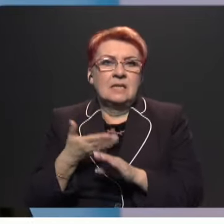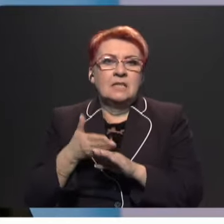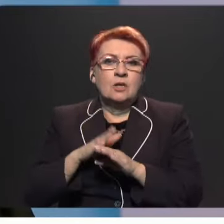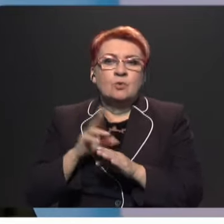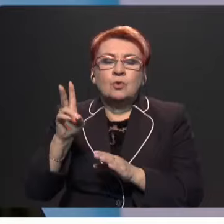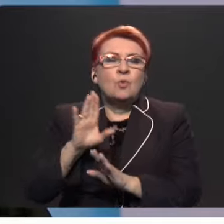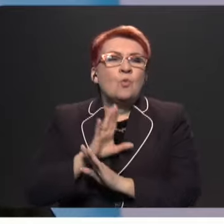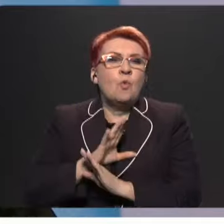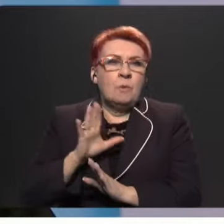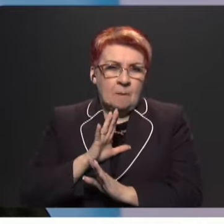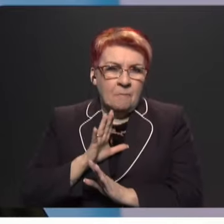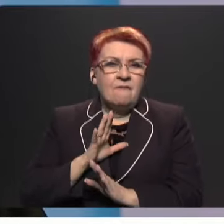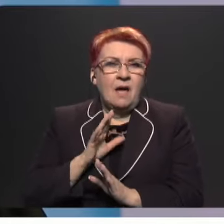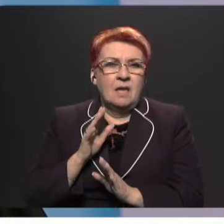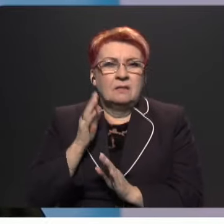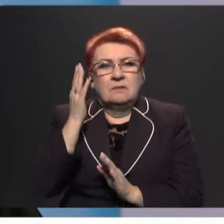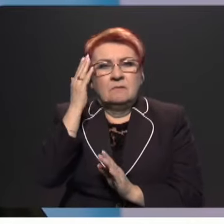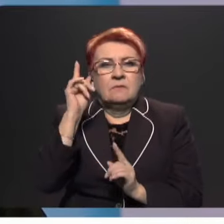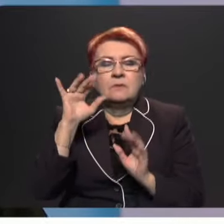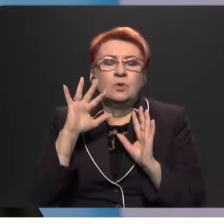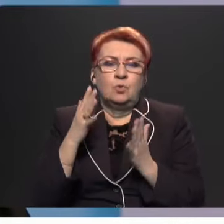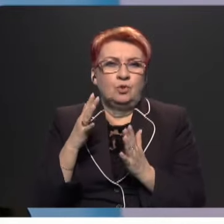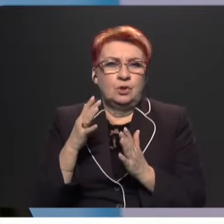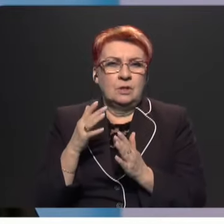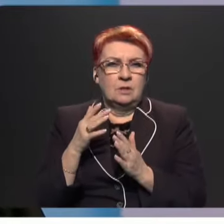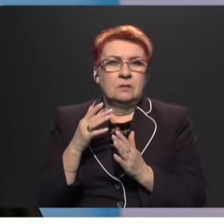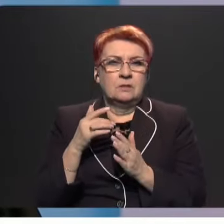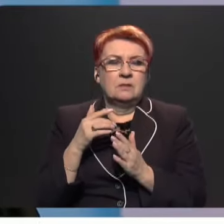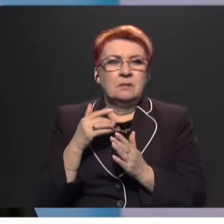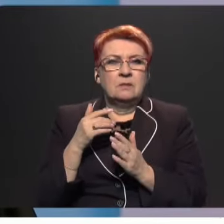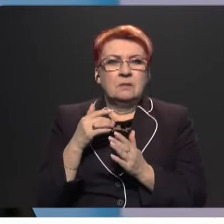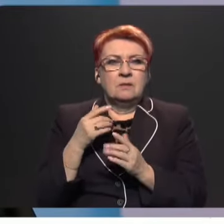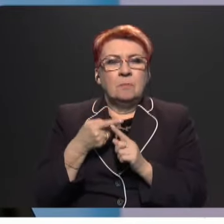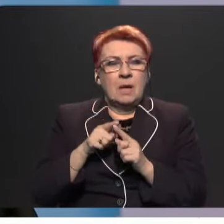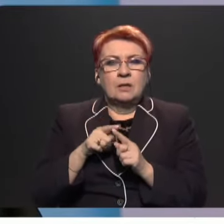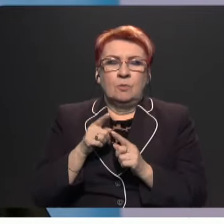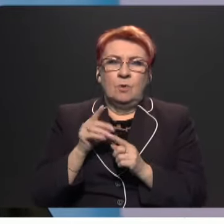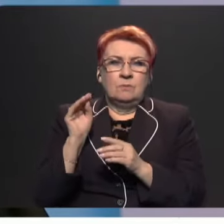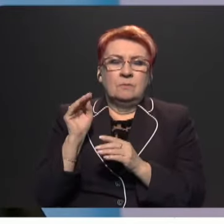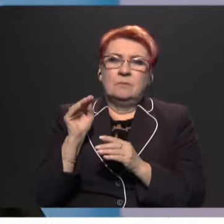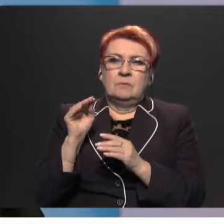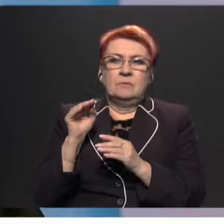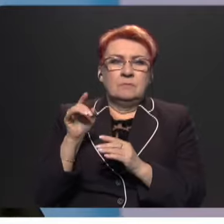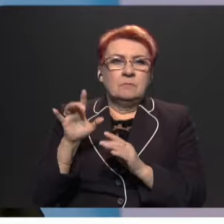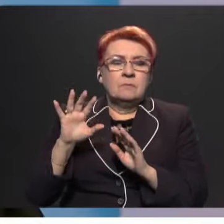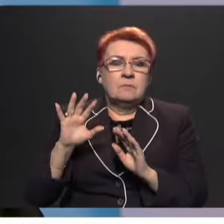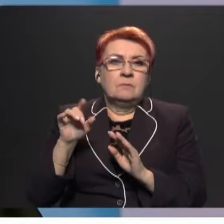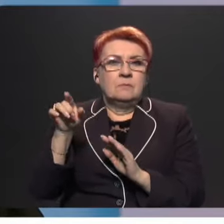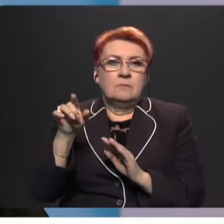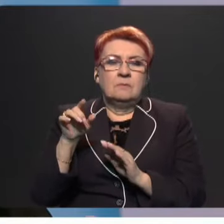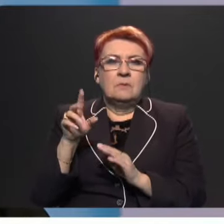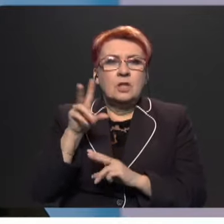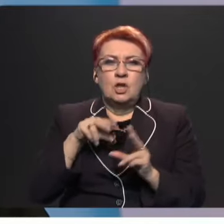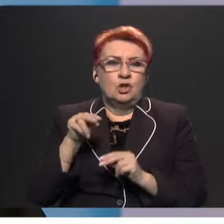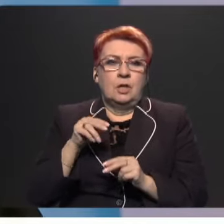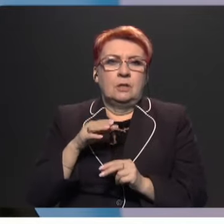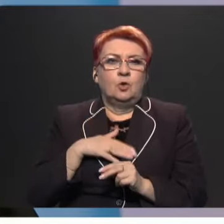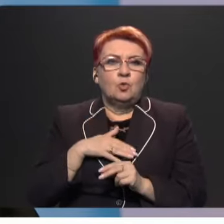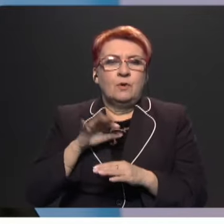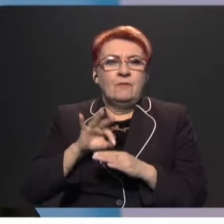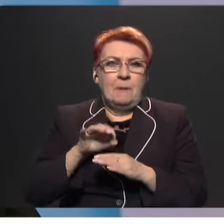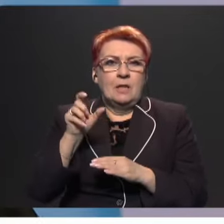потеря. Не имеет точки опоры, ты просто ломаешься. Поэтому я бы... Самое главное, не считать душевно